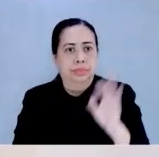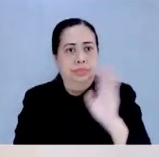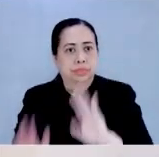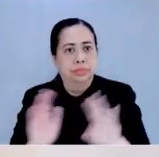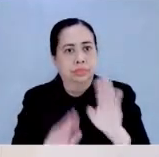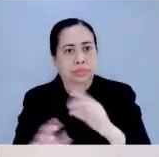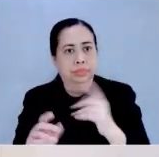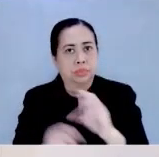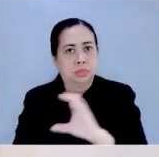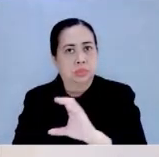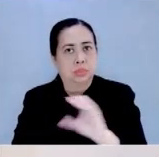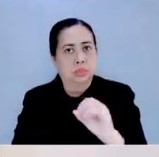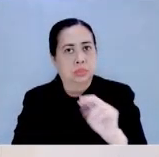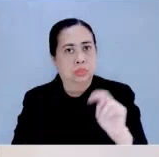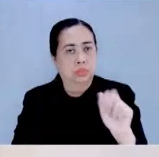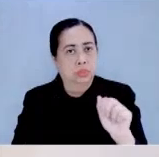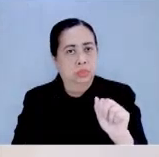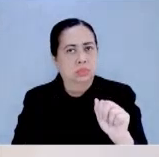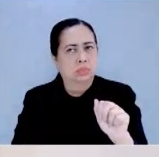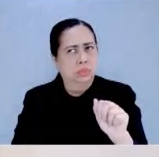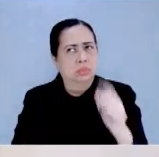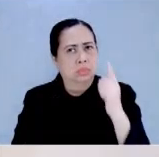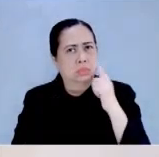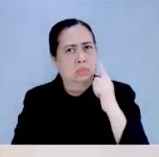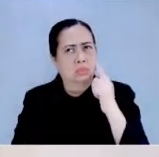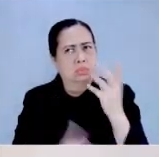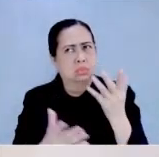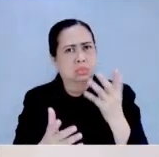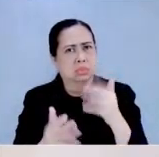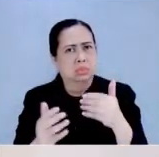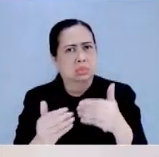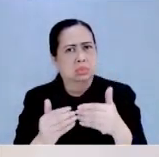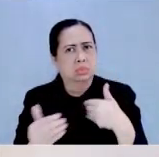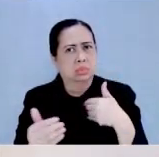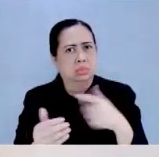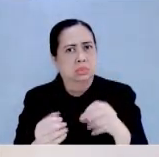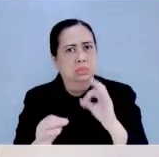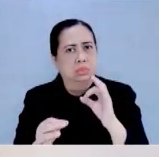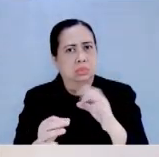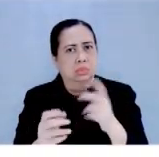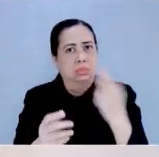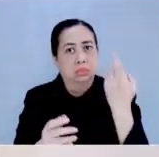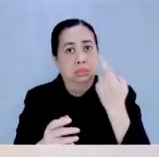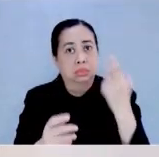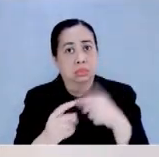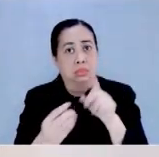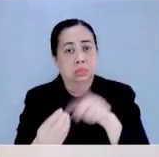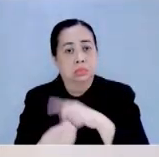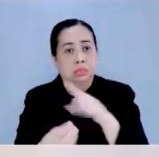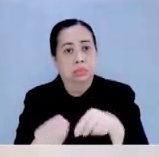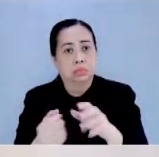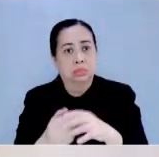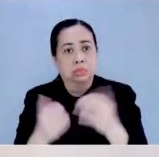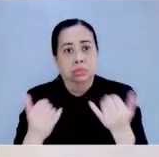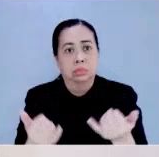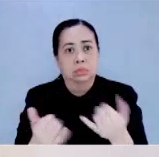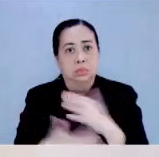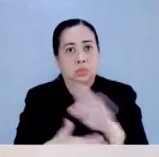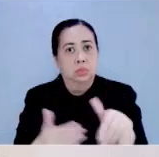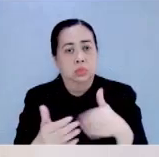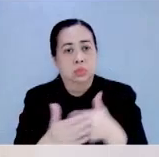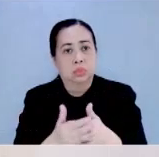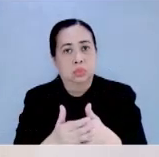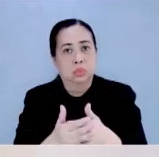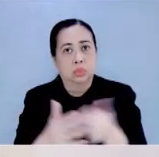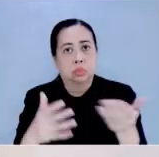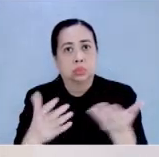ay kona, I doubt po, preliminarily, kung yan ay magiging basehan ng pagka-cancel. In the meantime, lahat ng mga